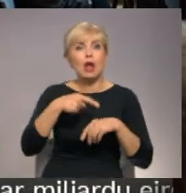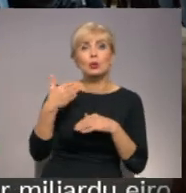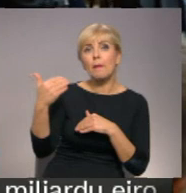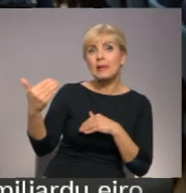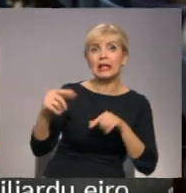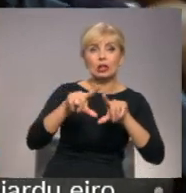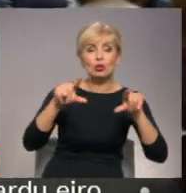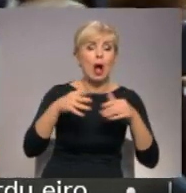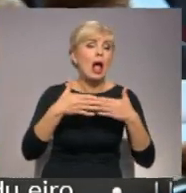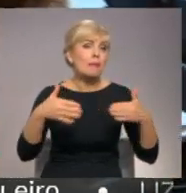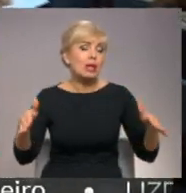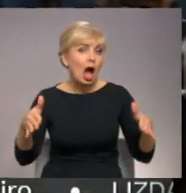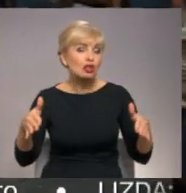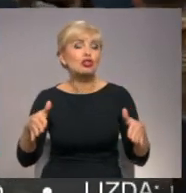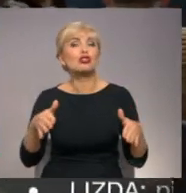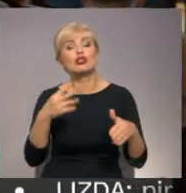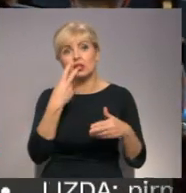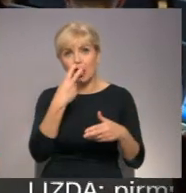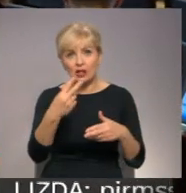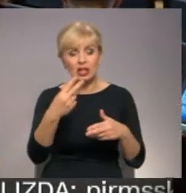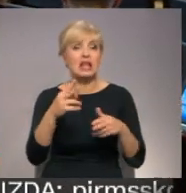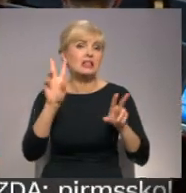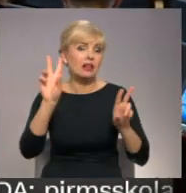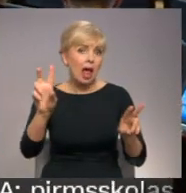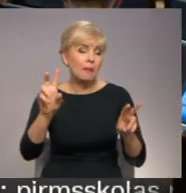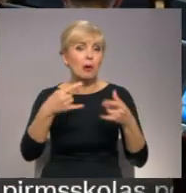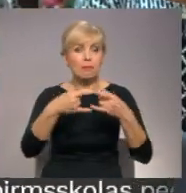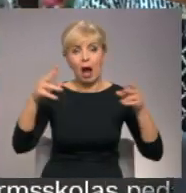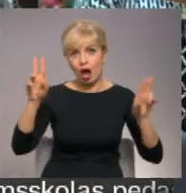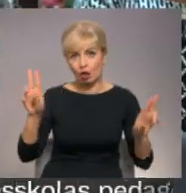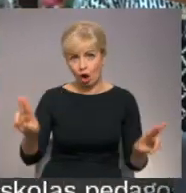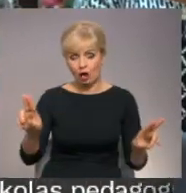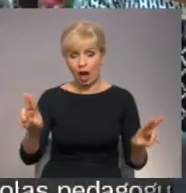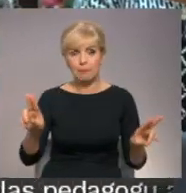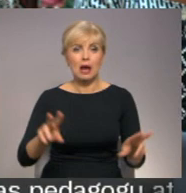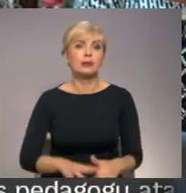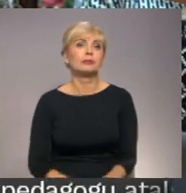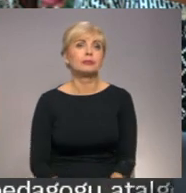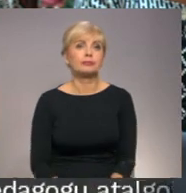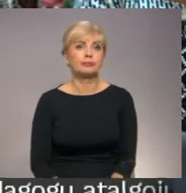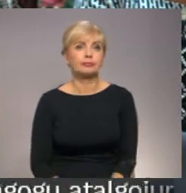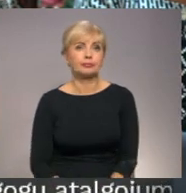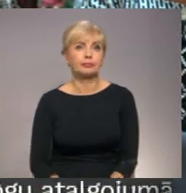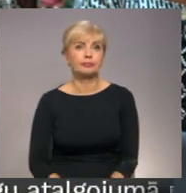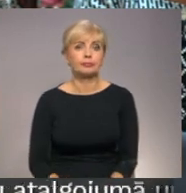skolai. Plašāku sižetu skatieties šovakar Panorāmā. Zandozola Balodi, Divoržipickis un Krišjānis Leitis, Latvijas televīzija.